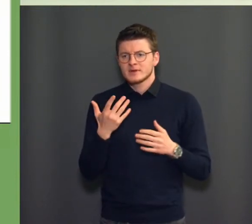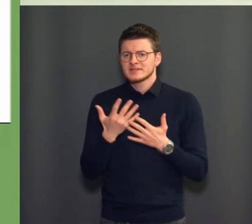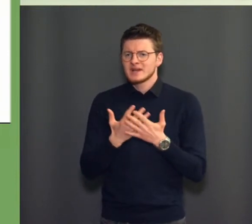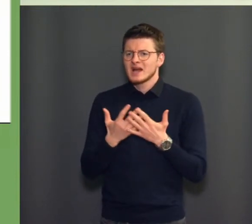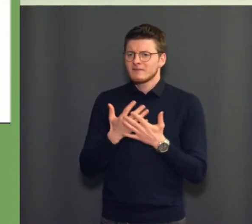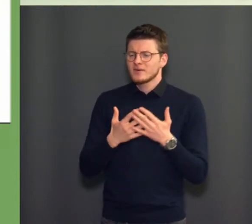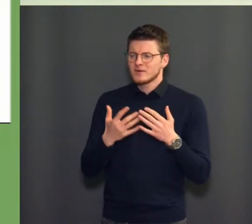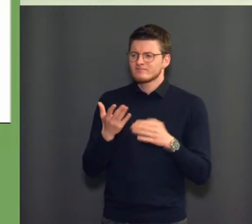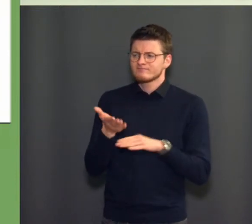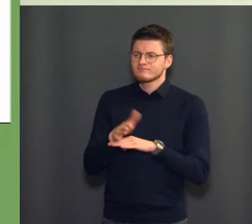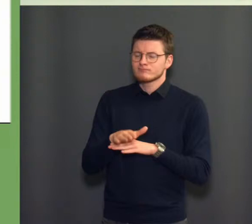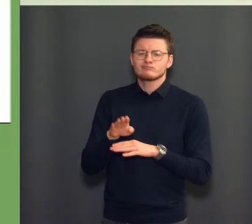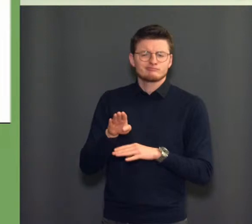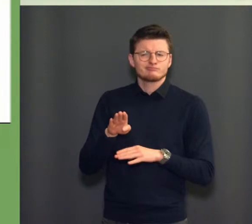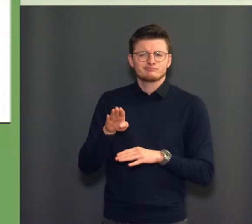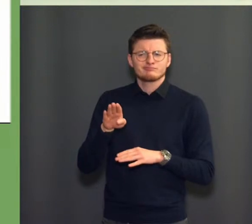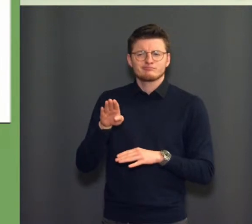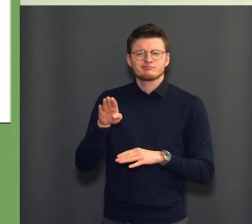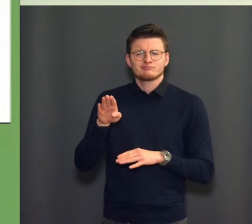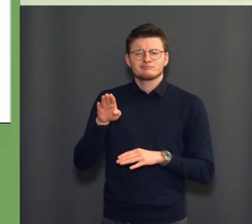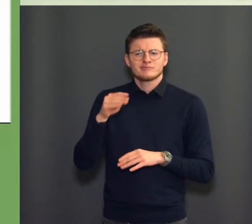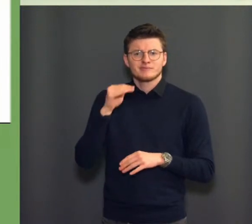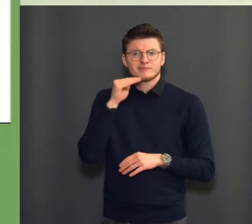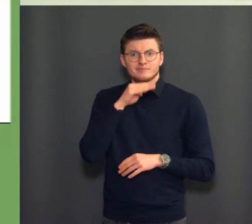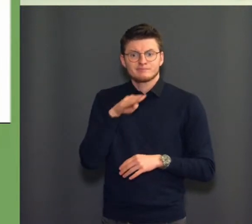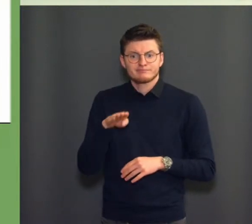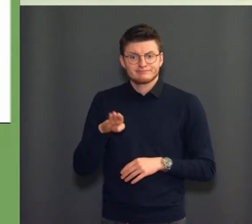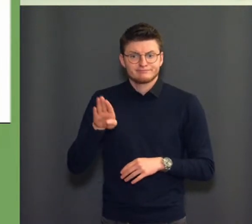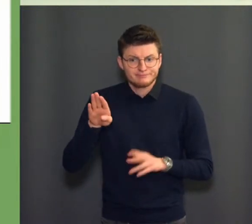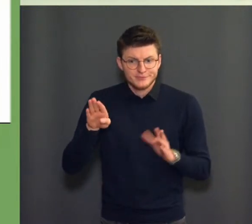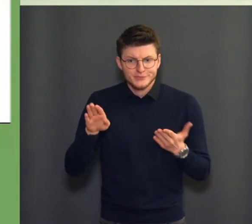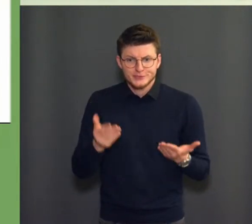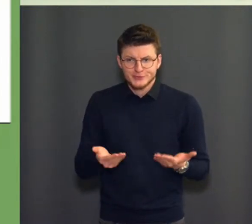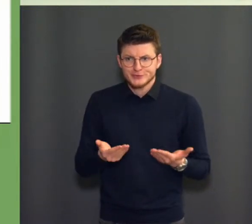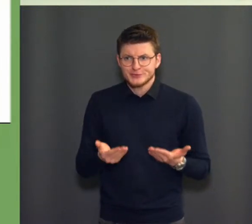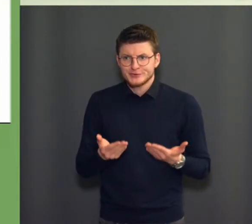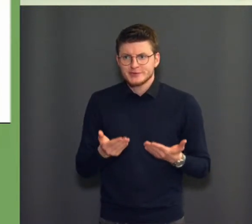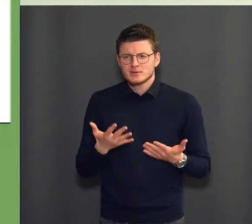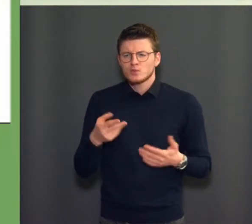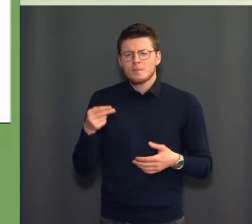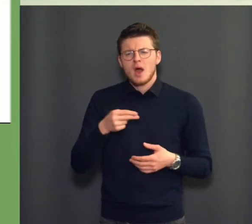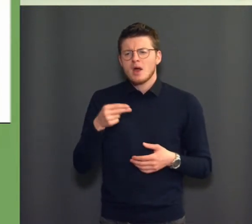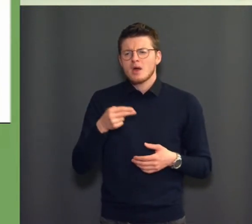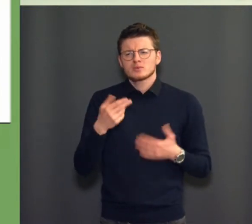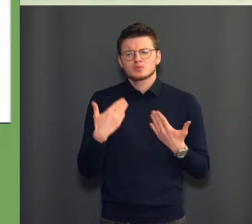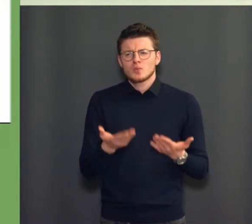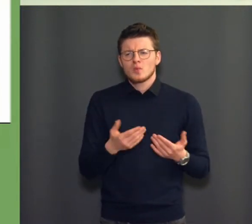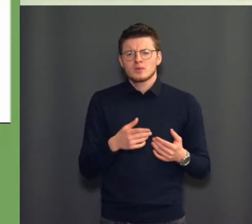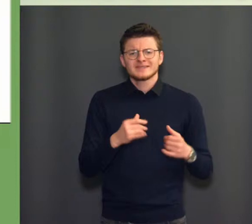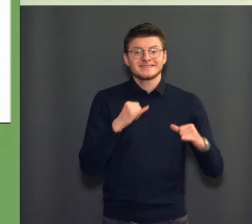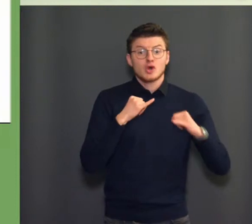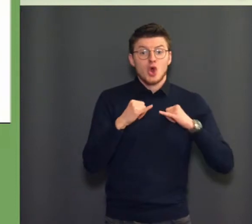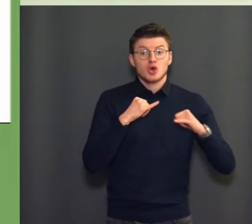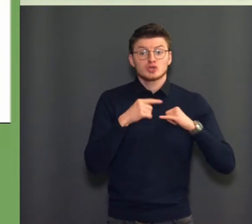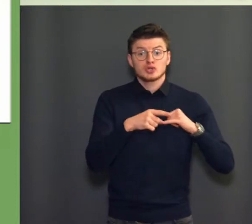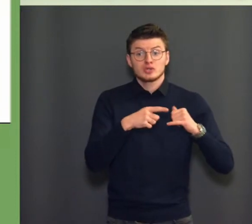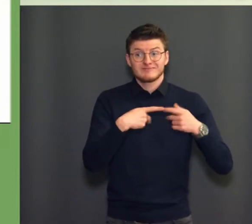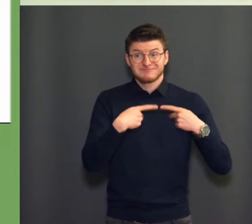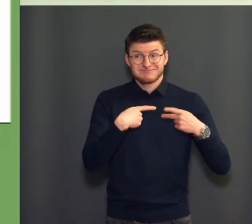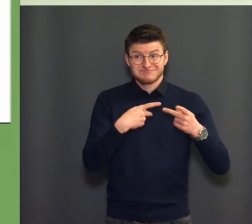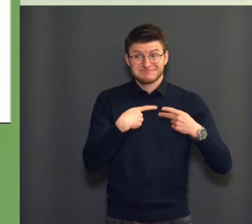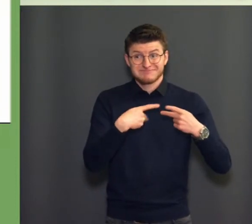het stijgend aantal ziekenhuisopnames van de laatste weken. Het is ook normaal dat overlijdens een van de